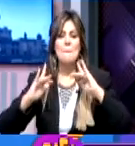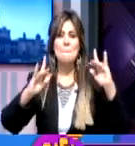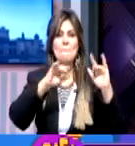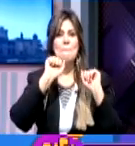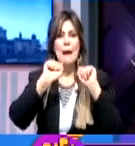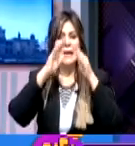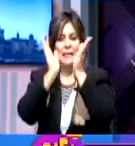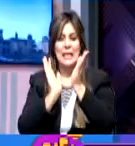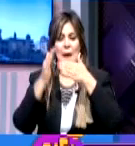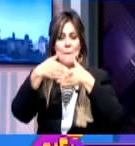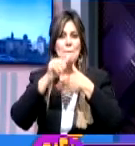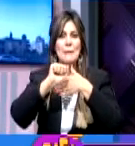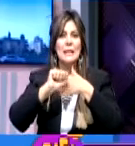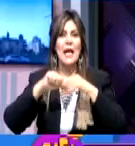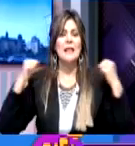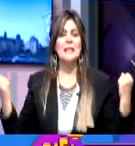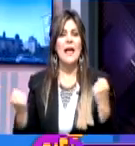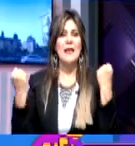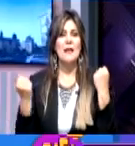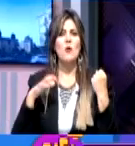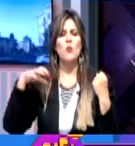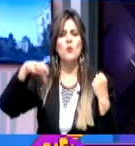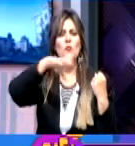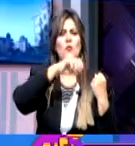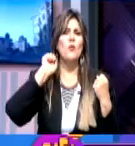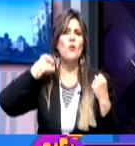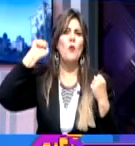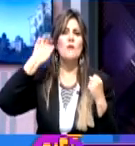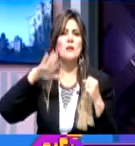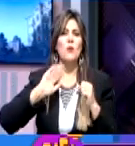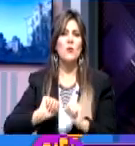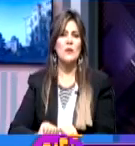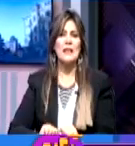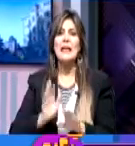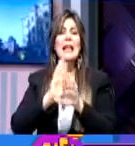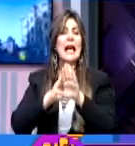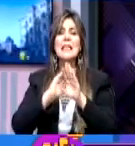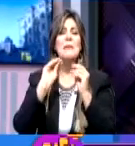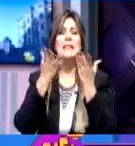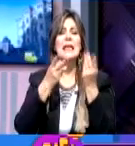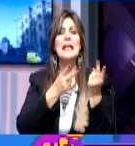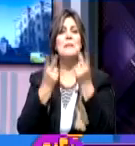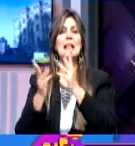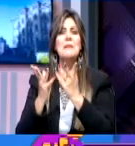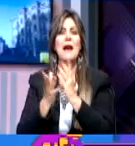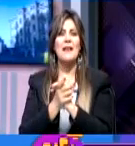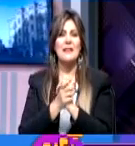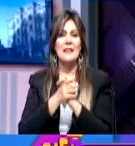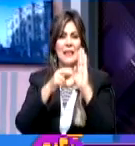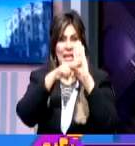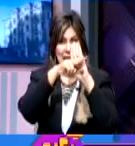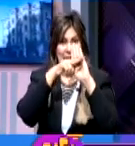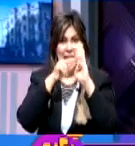في كل حي وكل محافظة. موجودين بكثرة وموجودين الحمد لله بيتعمل عمل. ايه الخدمات اللي بيقدمها بقى؟ لا ما هو حضرتك كارت الخدمات